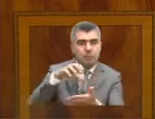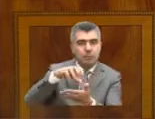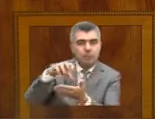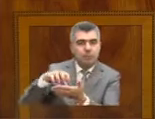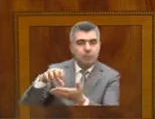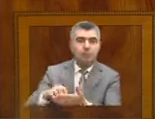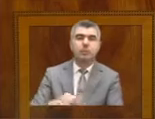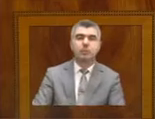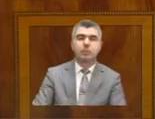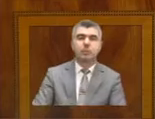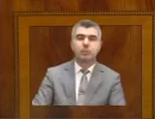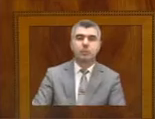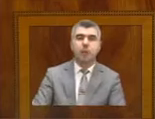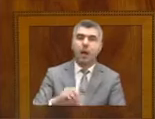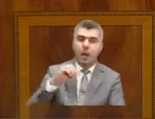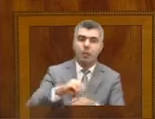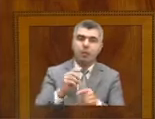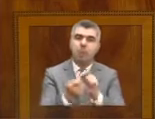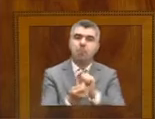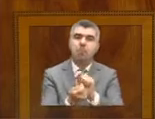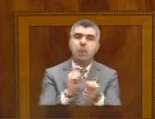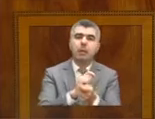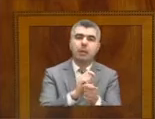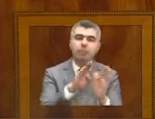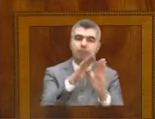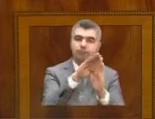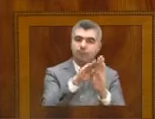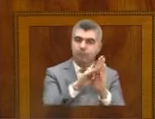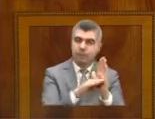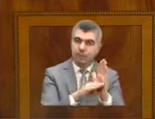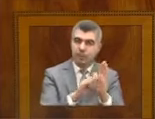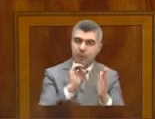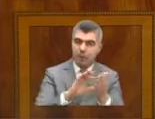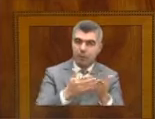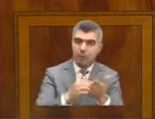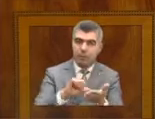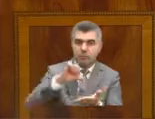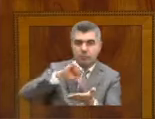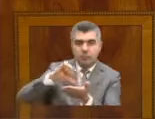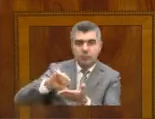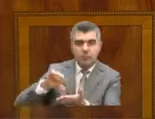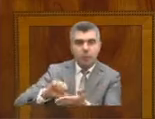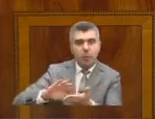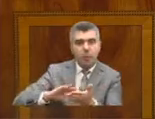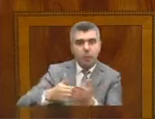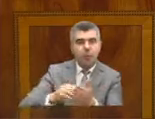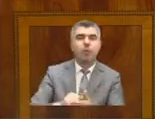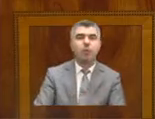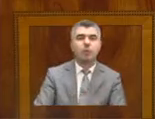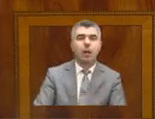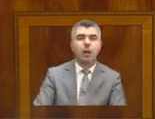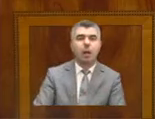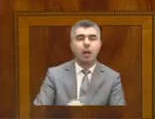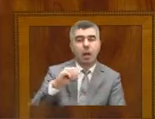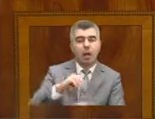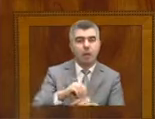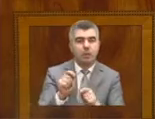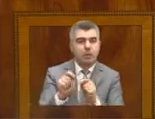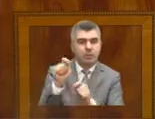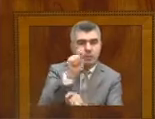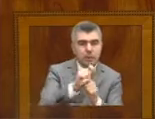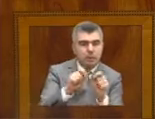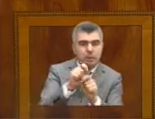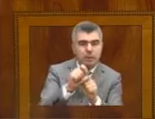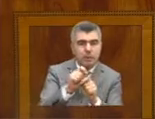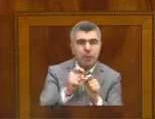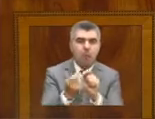اللامماركزة ومراجعة الهياكل التنظيمية المتعلقة بالمصالح المركزية واللامماركزة مع تحيين التصاميم